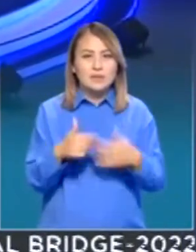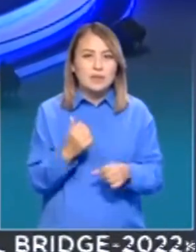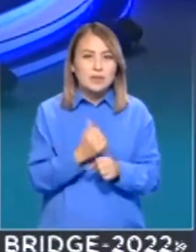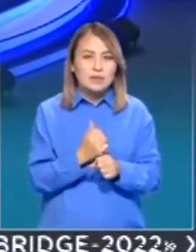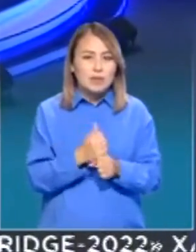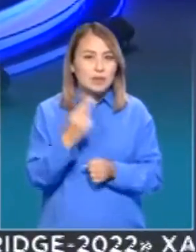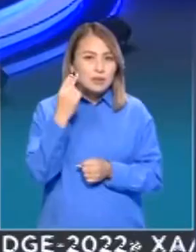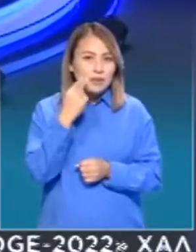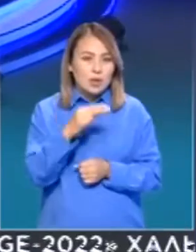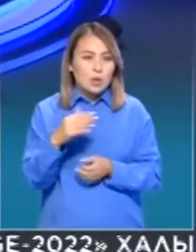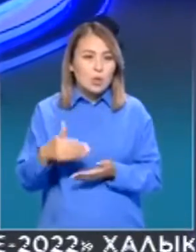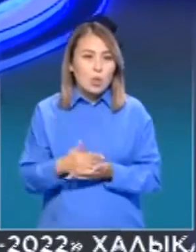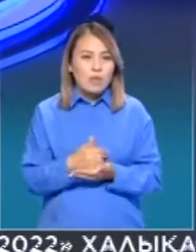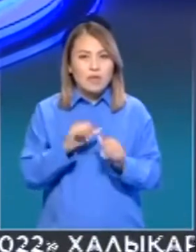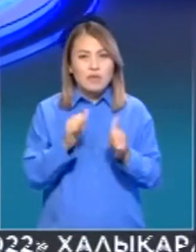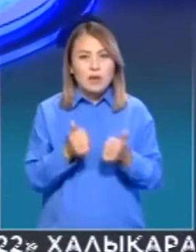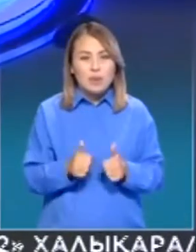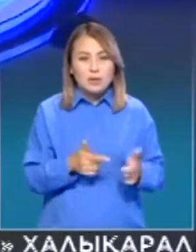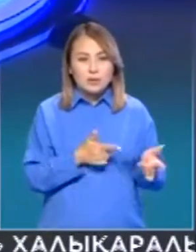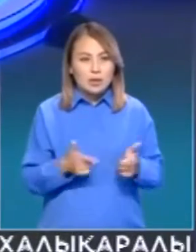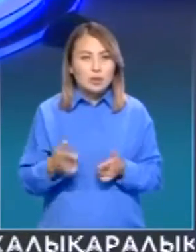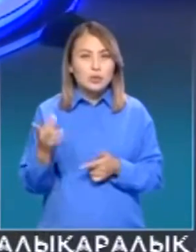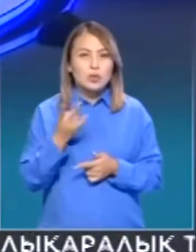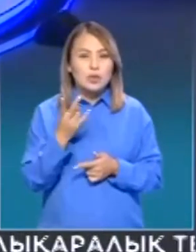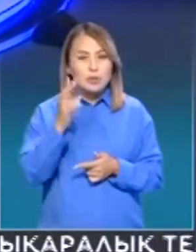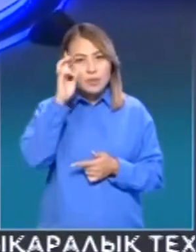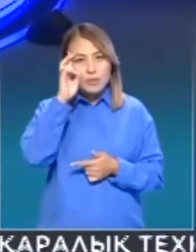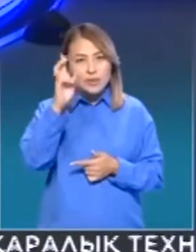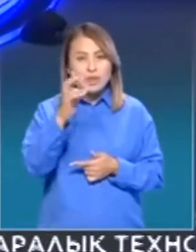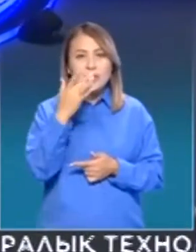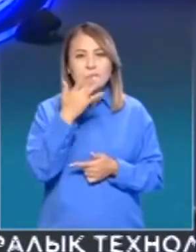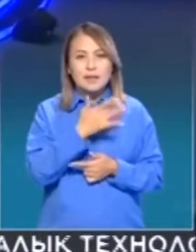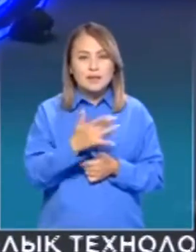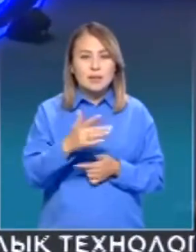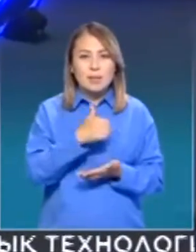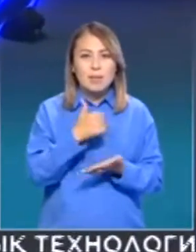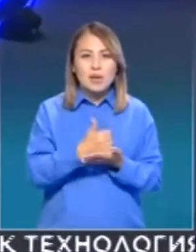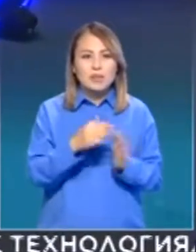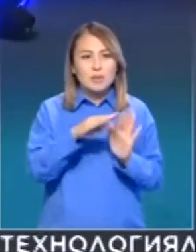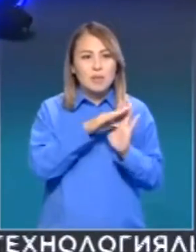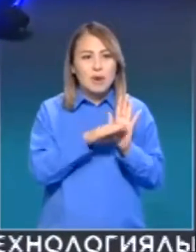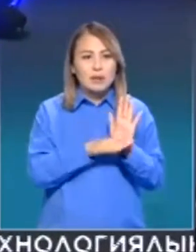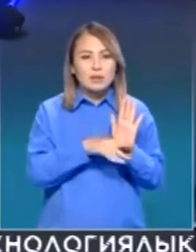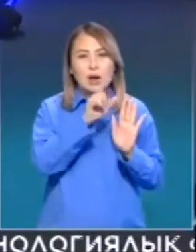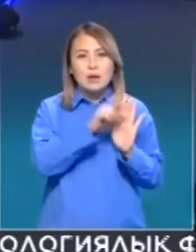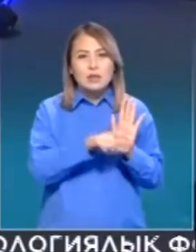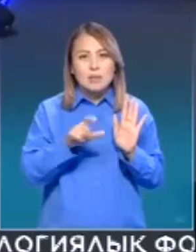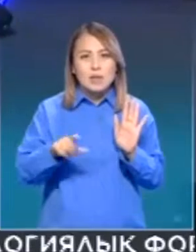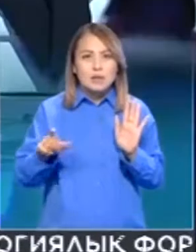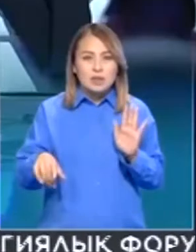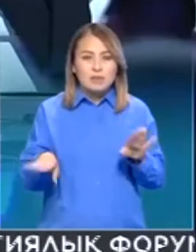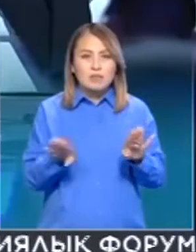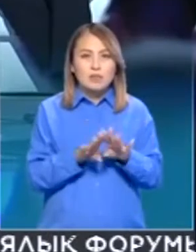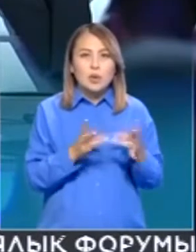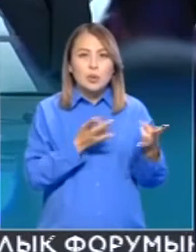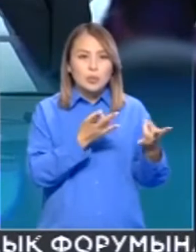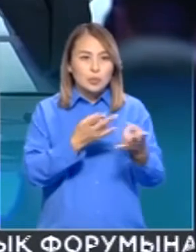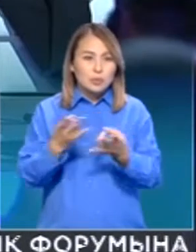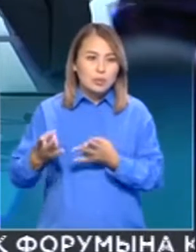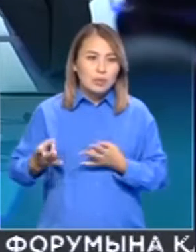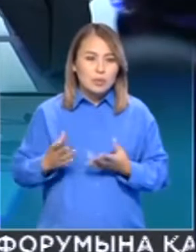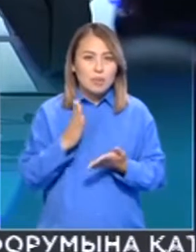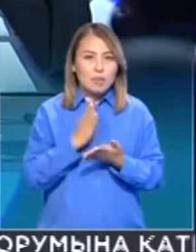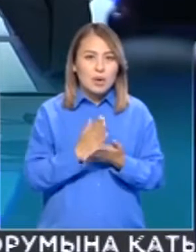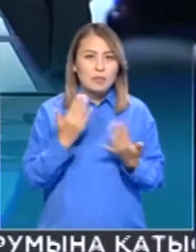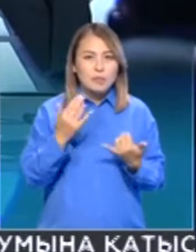Government сапалы жаңа форматына көшу қажет. Оның мәні мемлекеттік саясаттың басты бағыты ретінде адамға, оның қажеттілігі мен мүддесіне